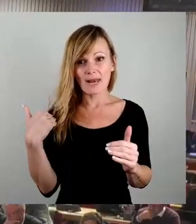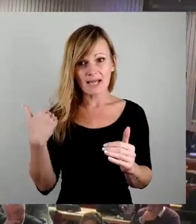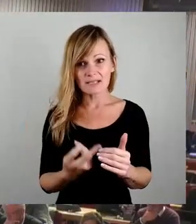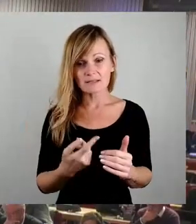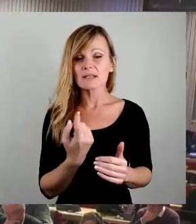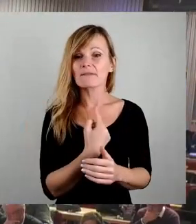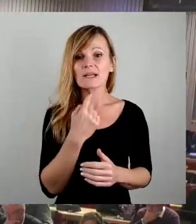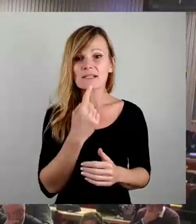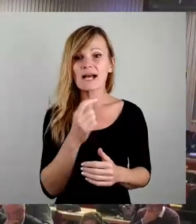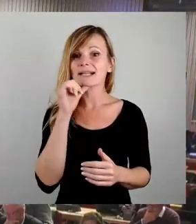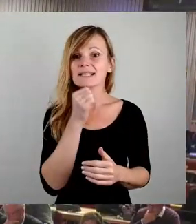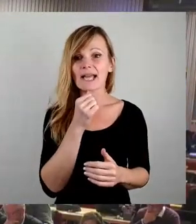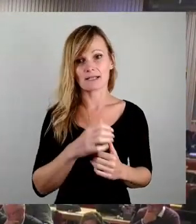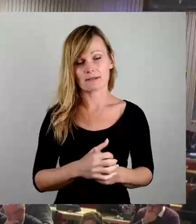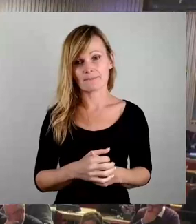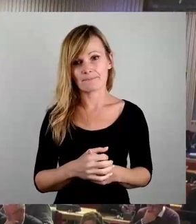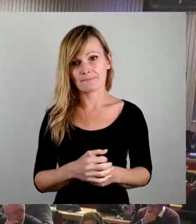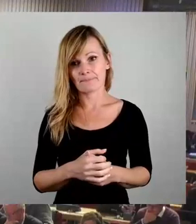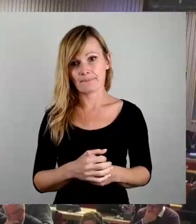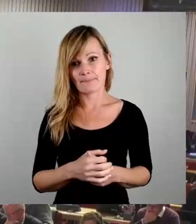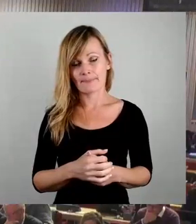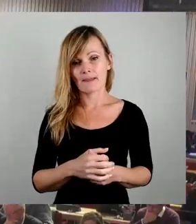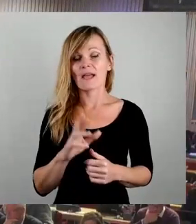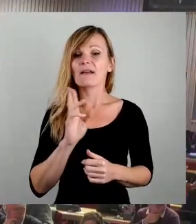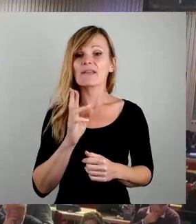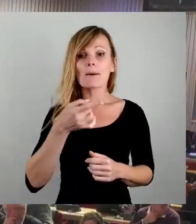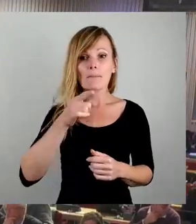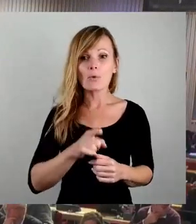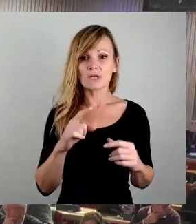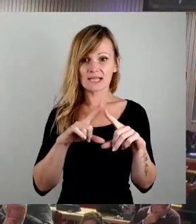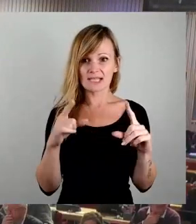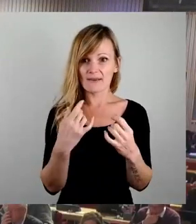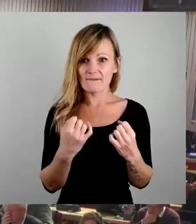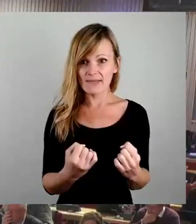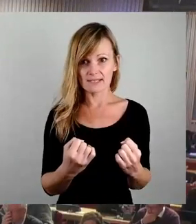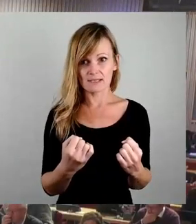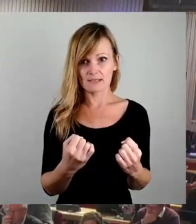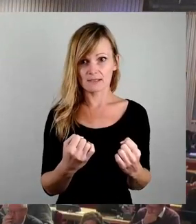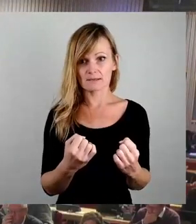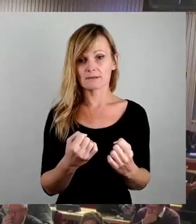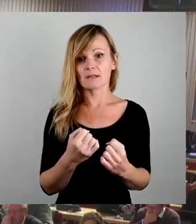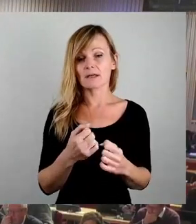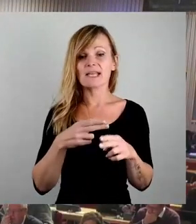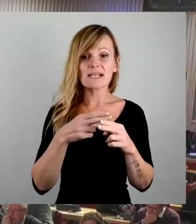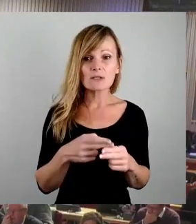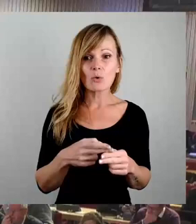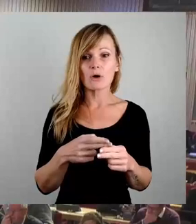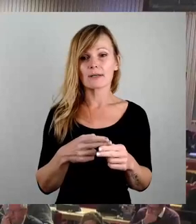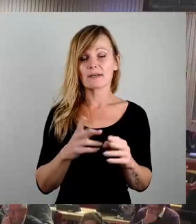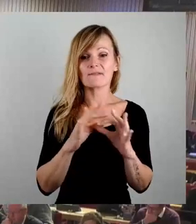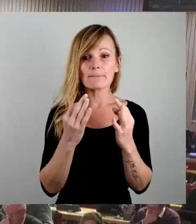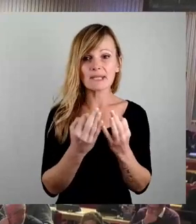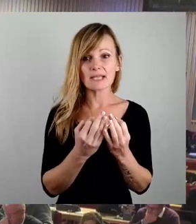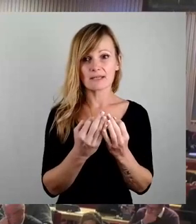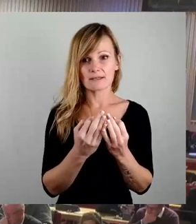nein, weil gerade diejenigen, die am Monatsticket festhalten, das sind vor allen Dingen Seniorinnen und Senioren, das sind Familien,